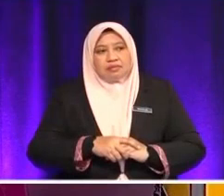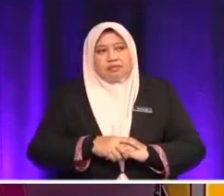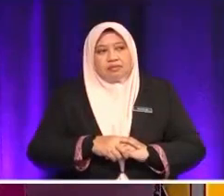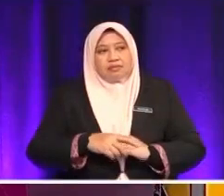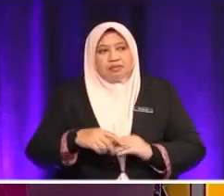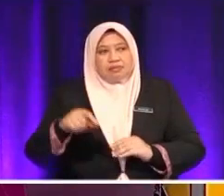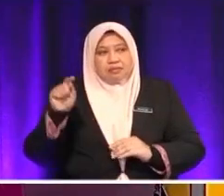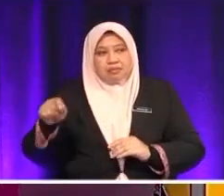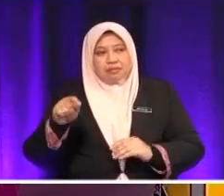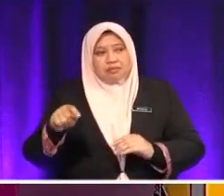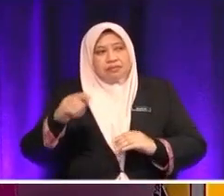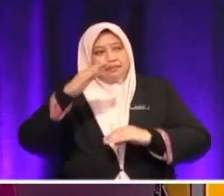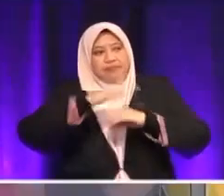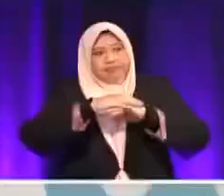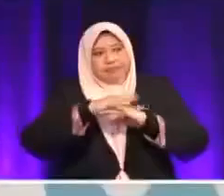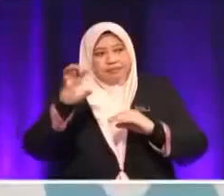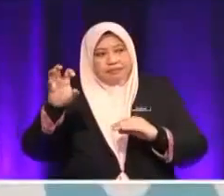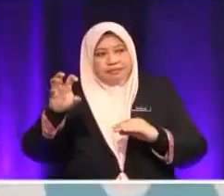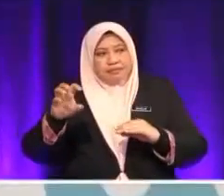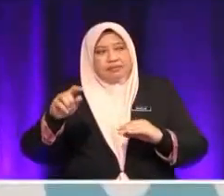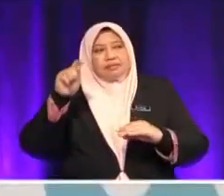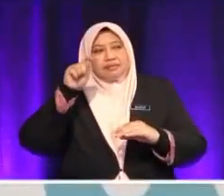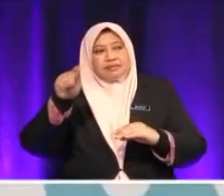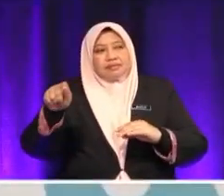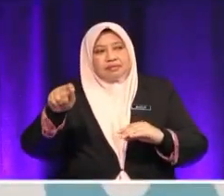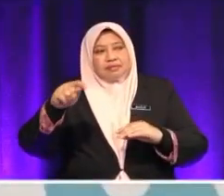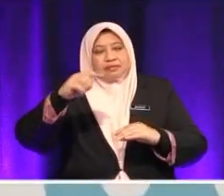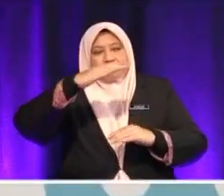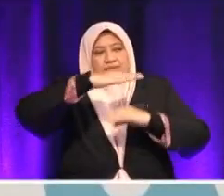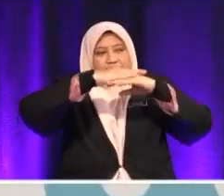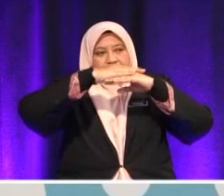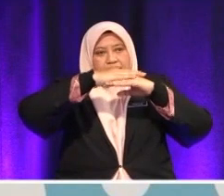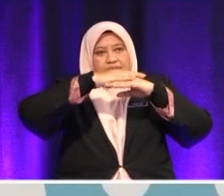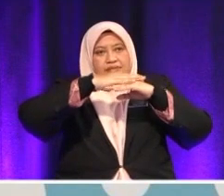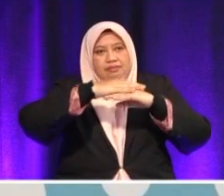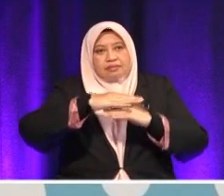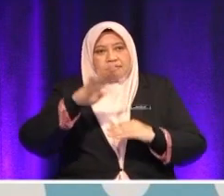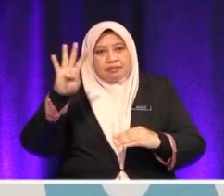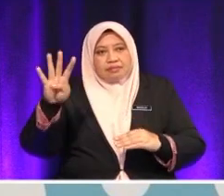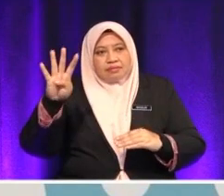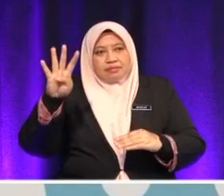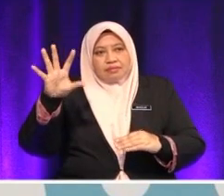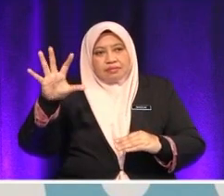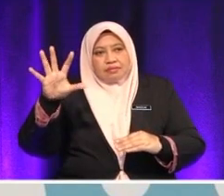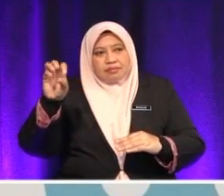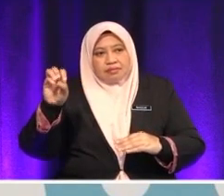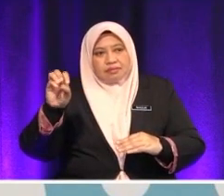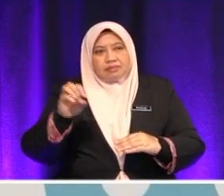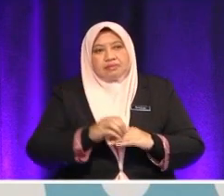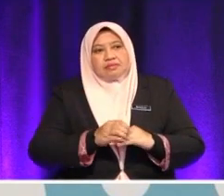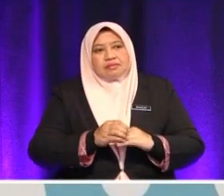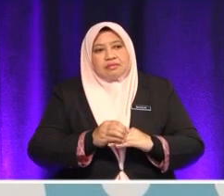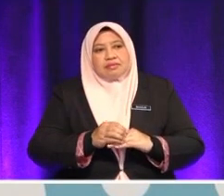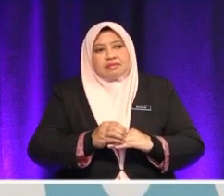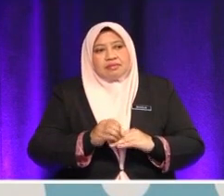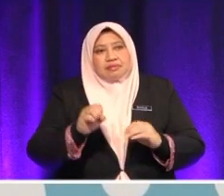di sini manakala titik maksimal di sini dan bacaannya adalah 450 Oke